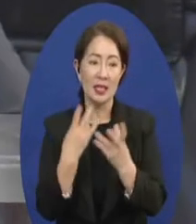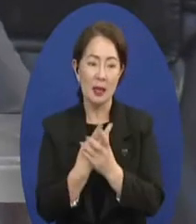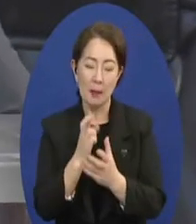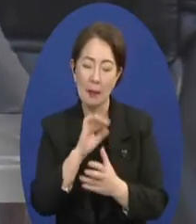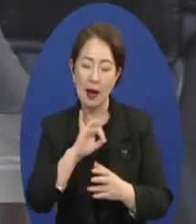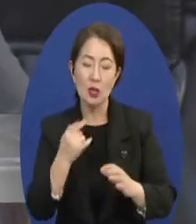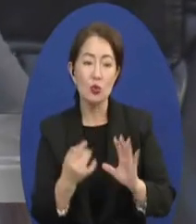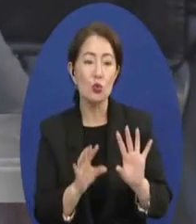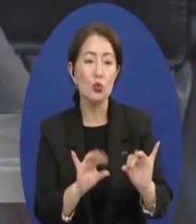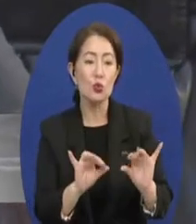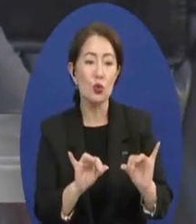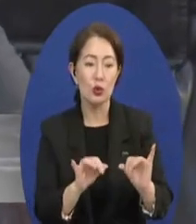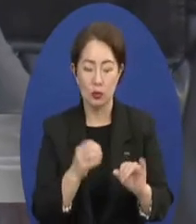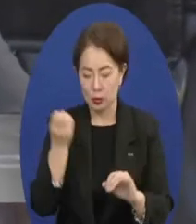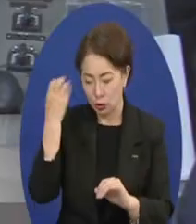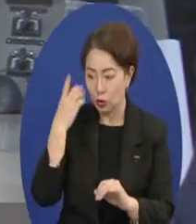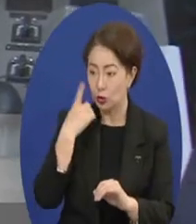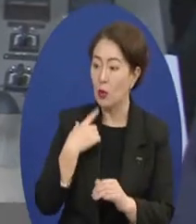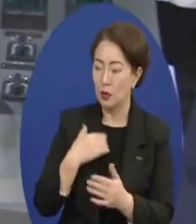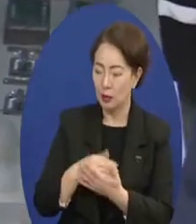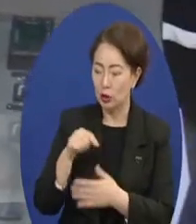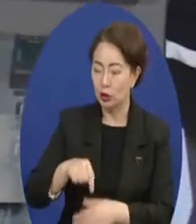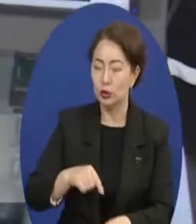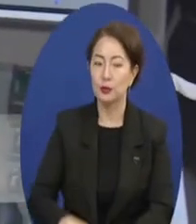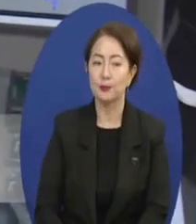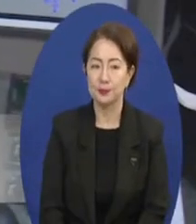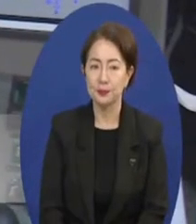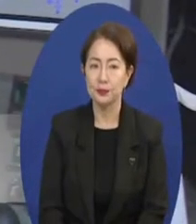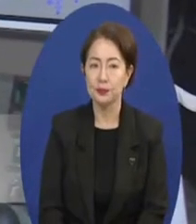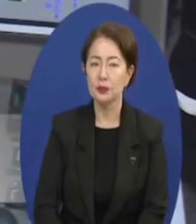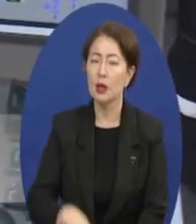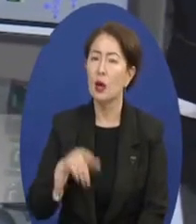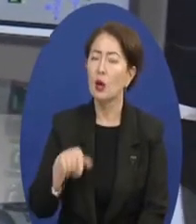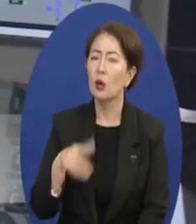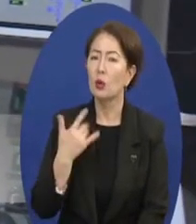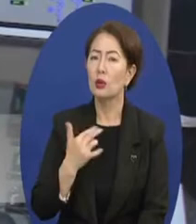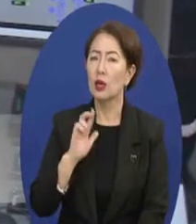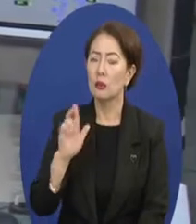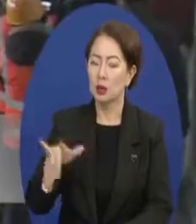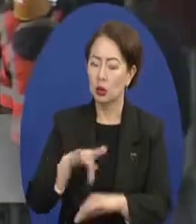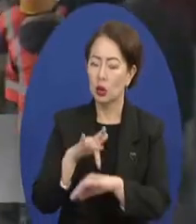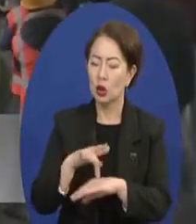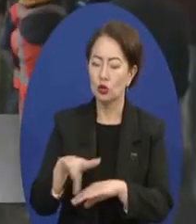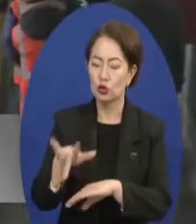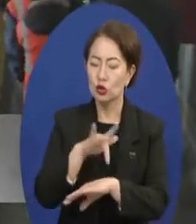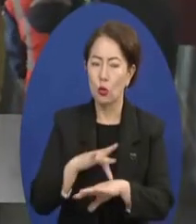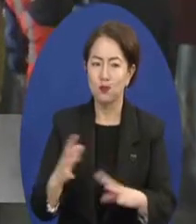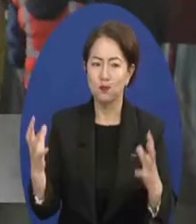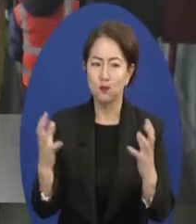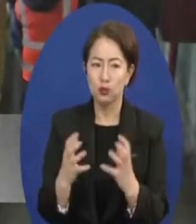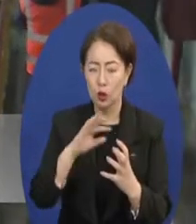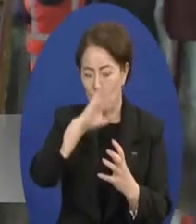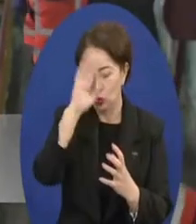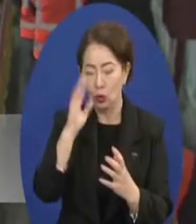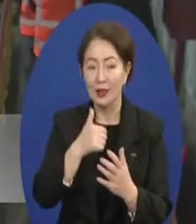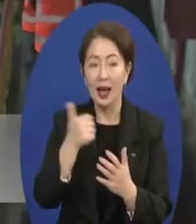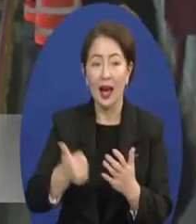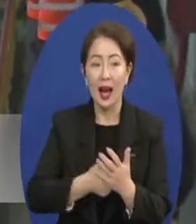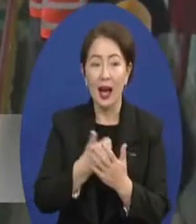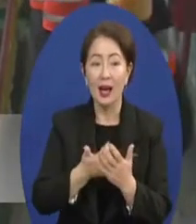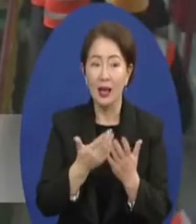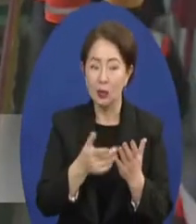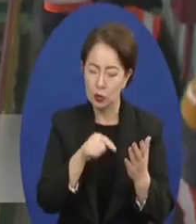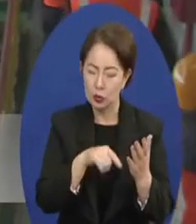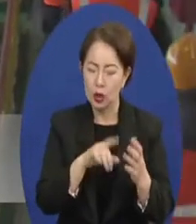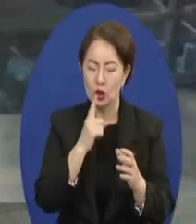байна вэ гэдгийг өнөөдөр би бас сонсон зүйлтэй гэж үтсэн. Улаанбаатар хотод төвлөрсөн дулаан хангамжийн системд жилд дунджаар 190